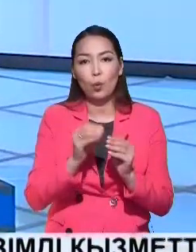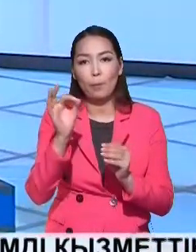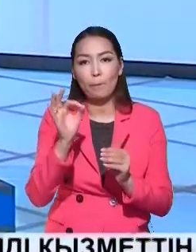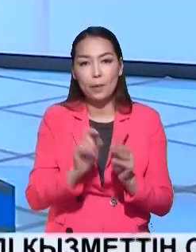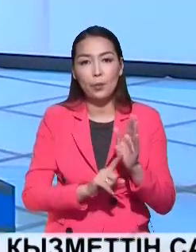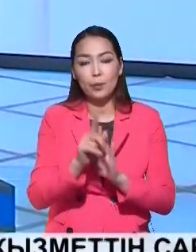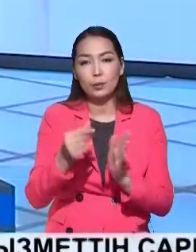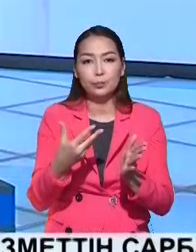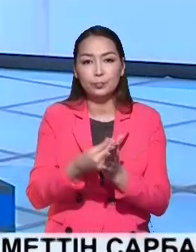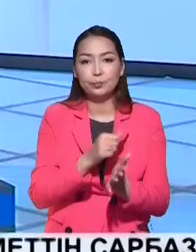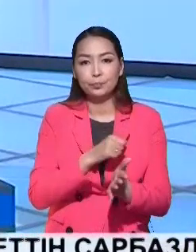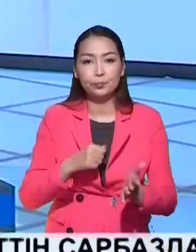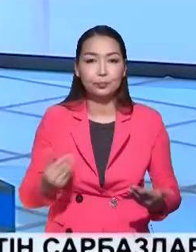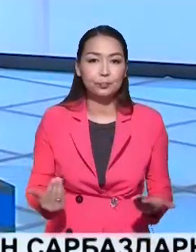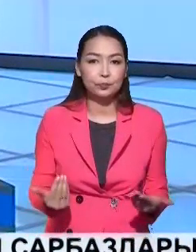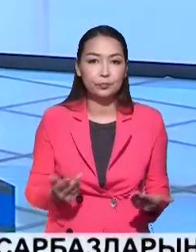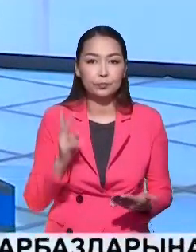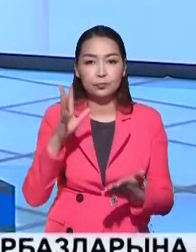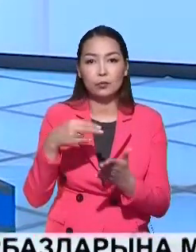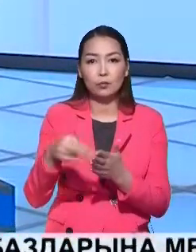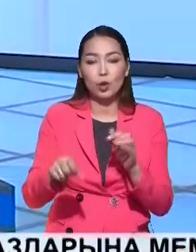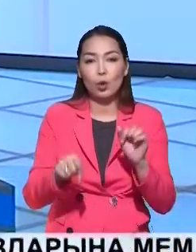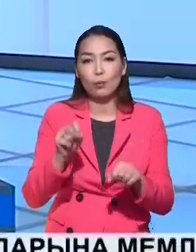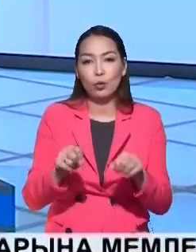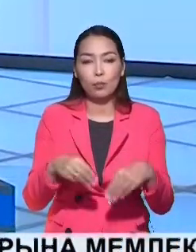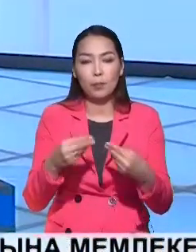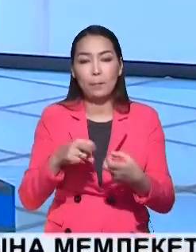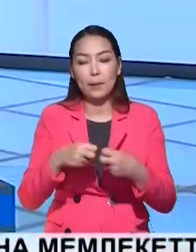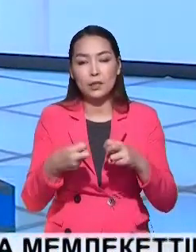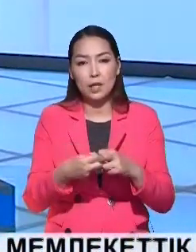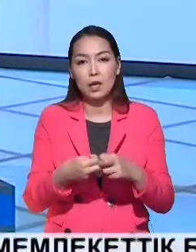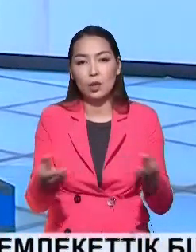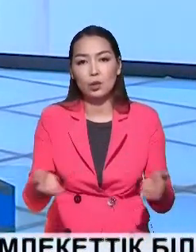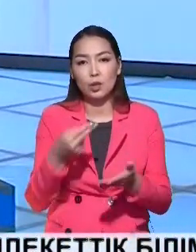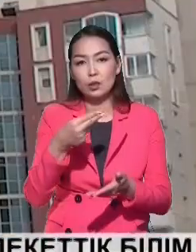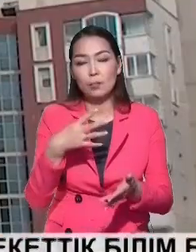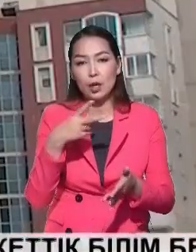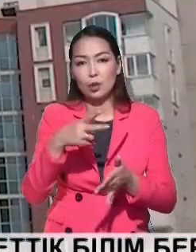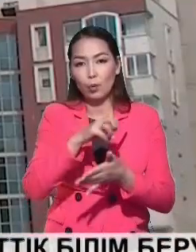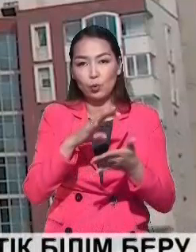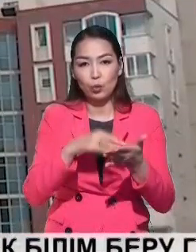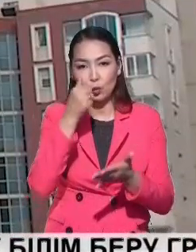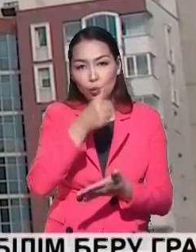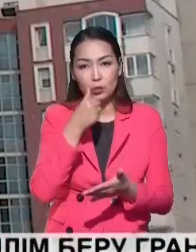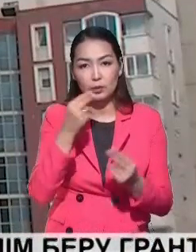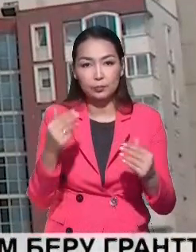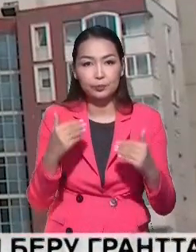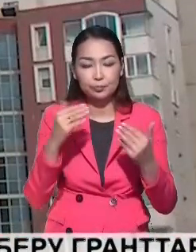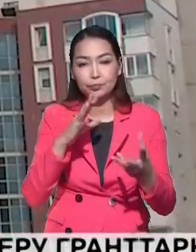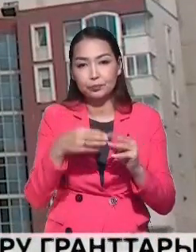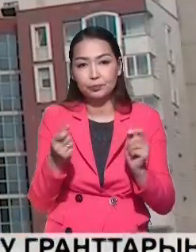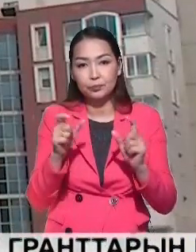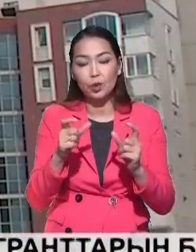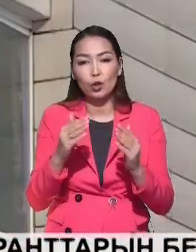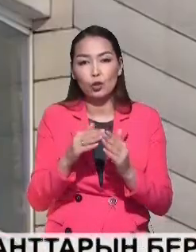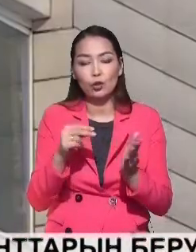бастапқы жарнамен өздері тұрып жатқан баспанасын сатып алуға мүмкіндік беру мәселесін көтерді. 2019 жылдан бері инфляция деңгейі шарықтап, үй